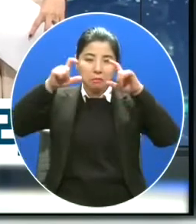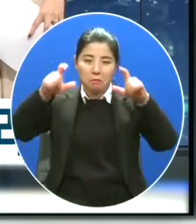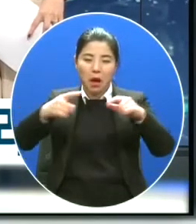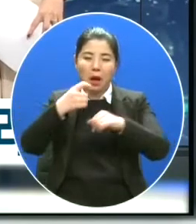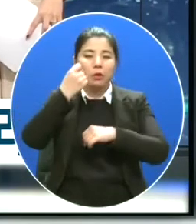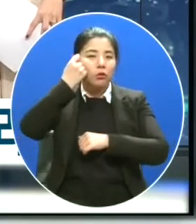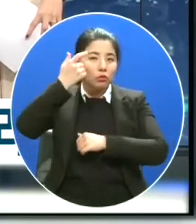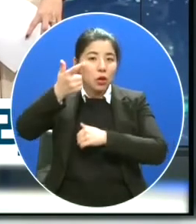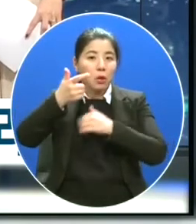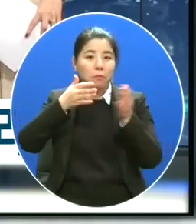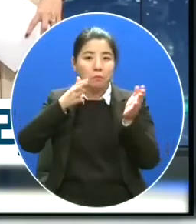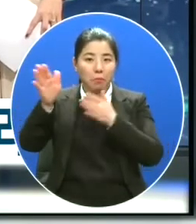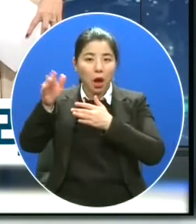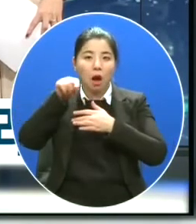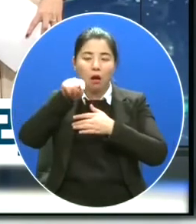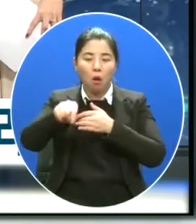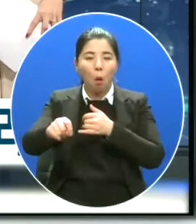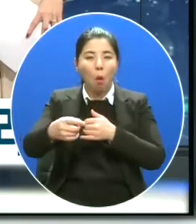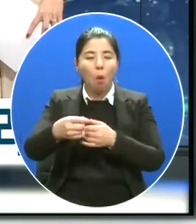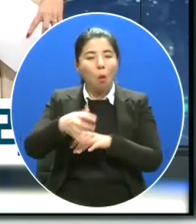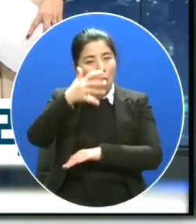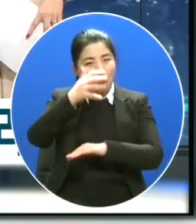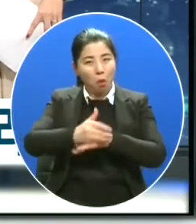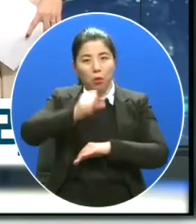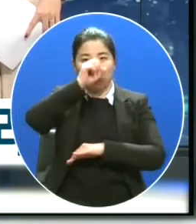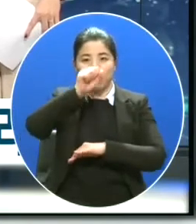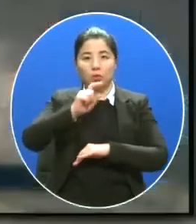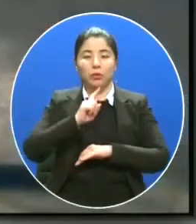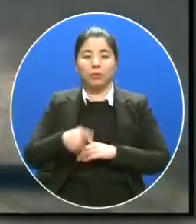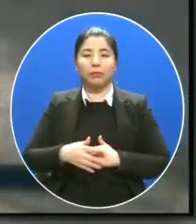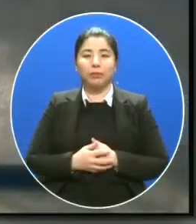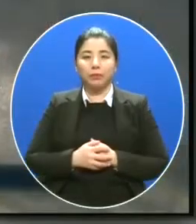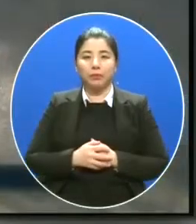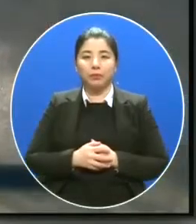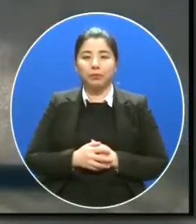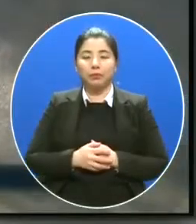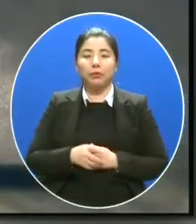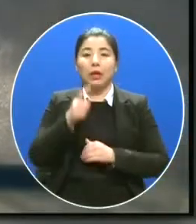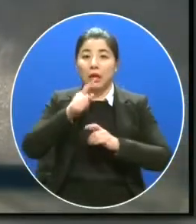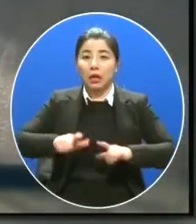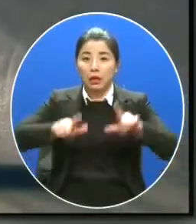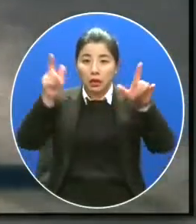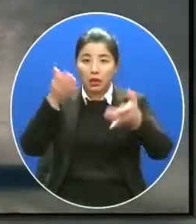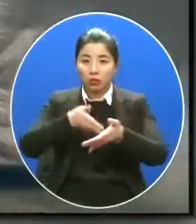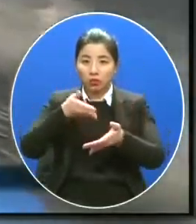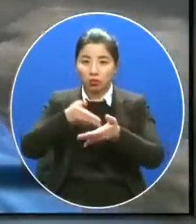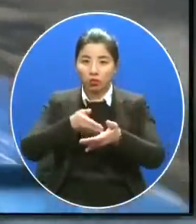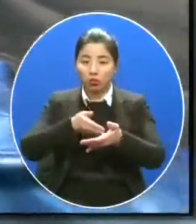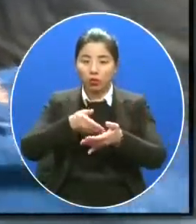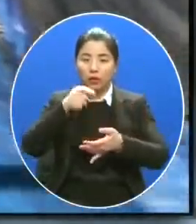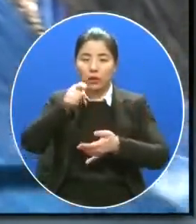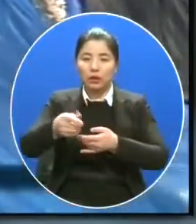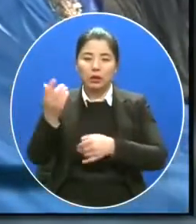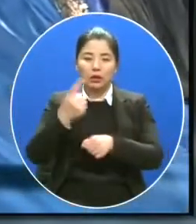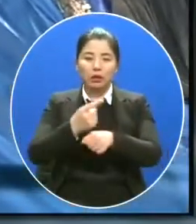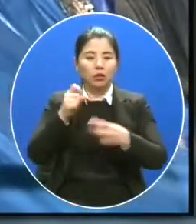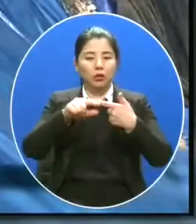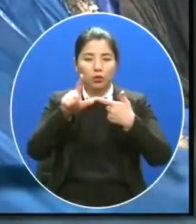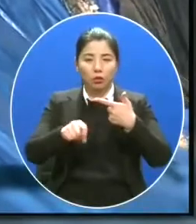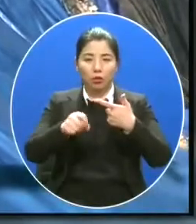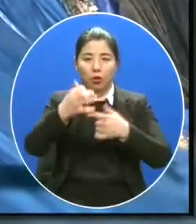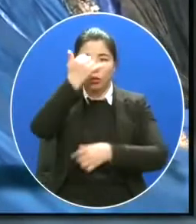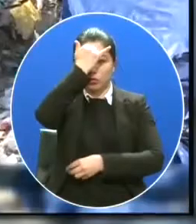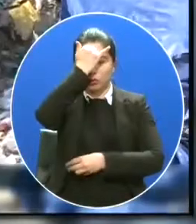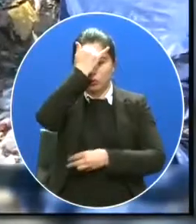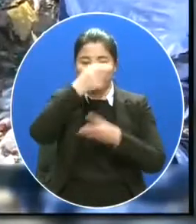반년이 지나면서 눈에 띄는 성과를 보이고 있다는 내용입니다. 이날 취재팀은 지난해 6월